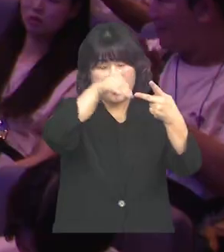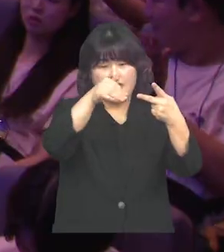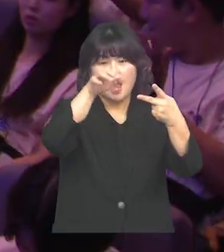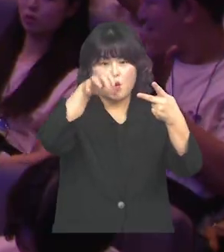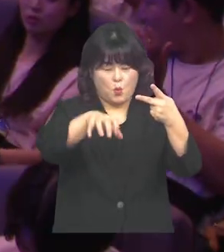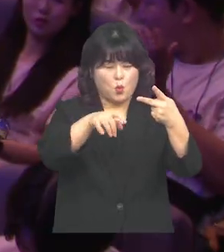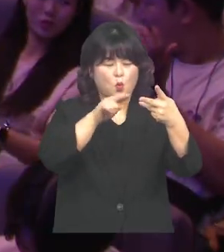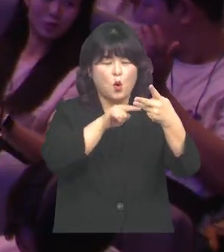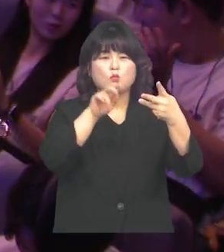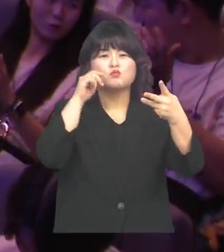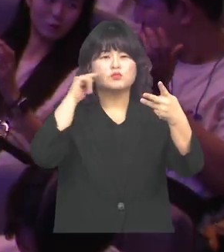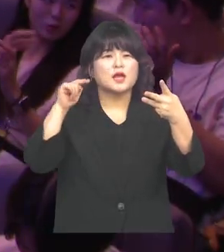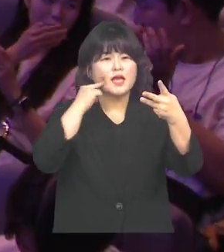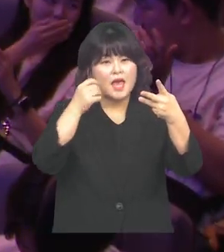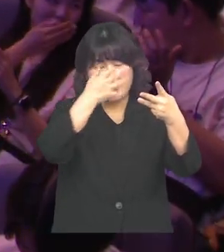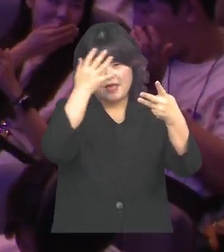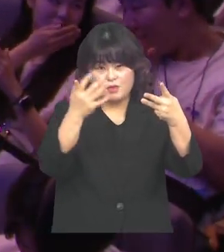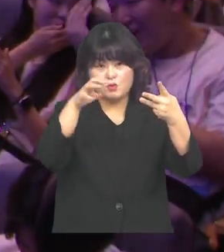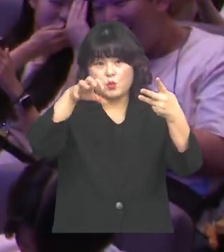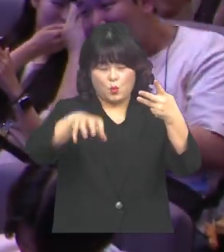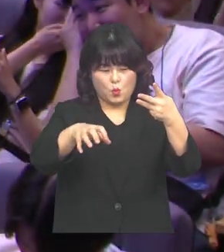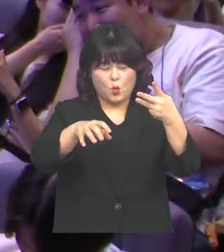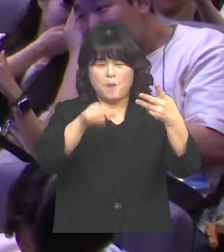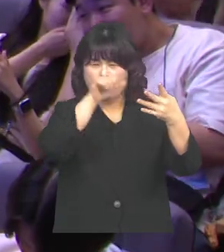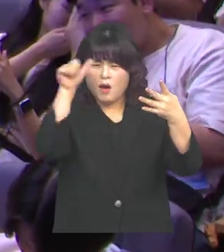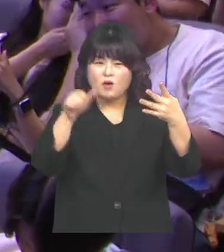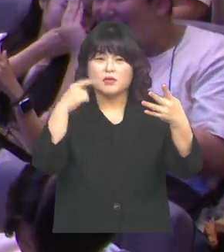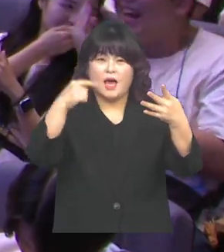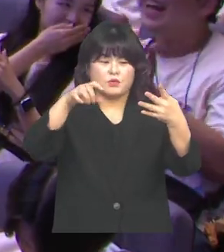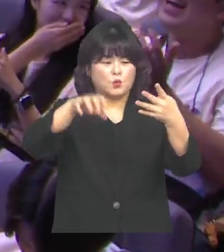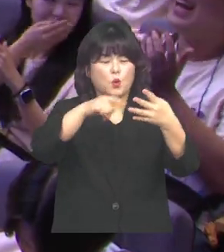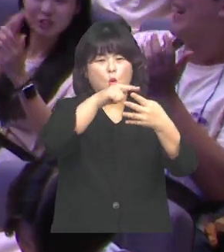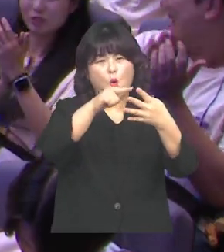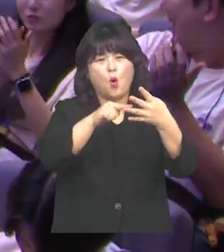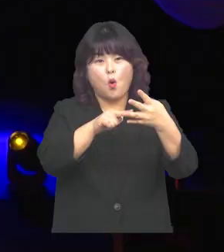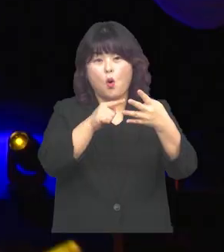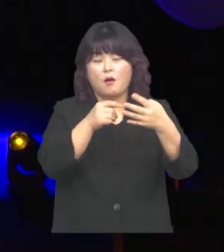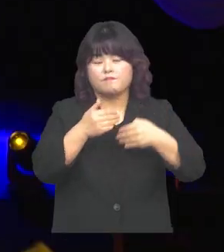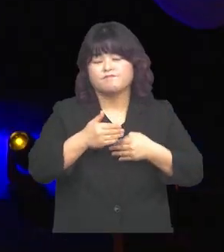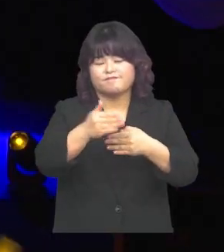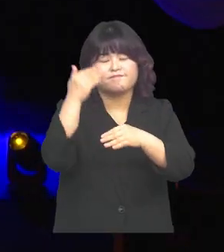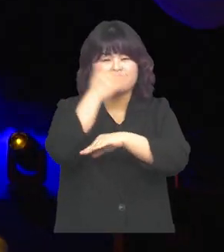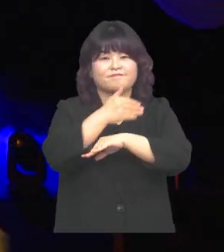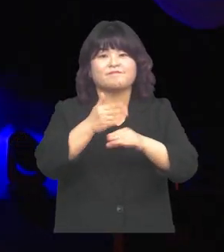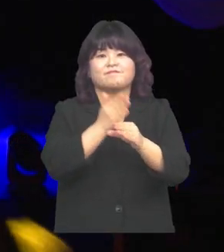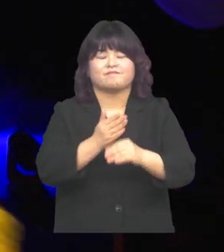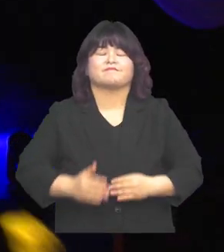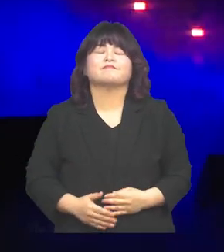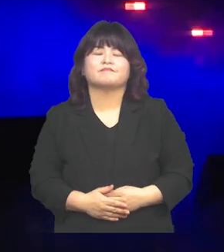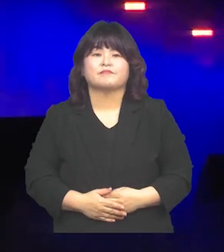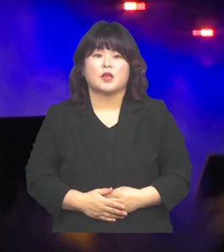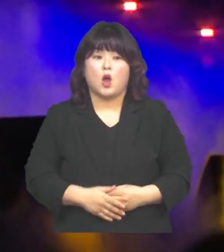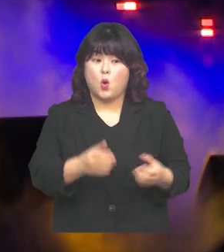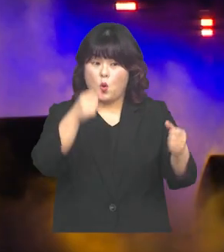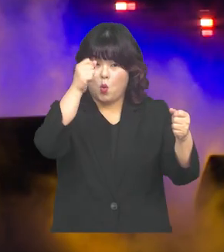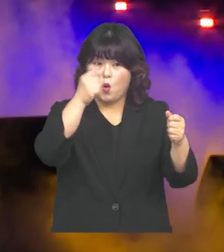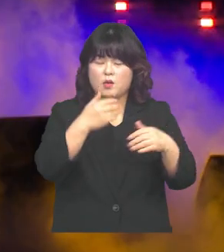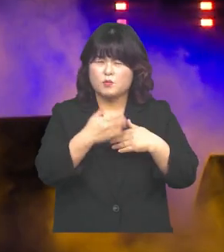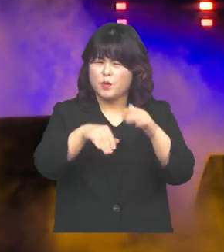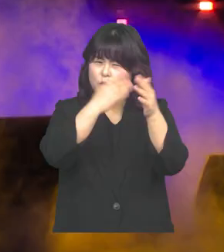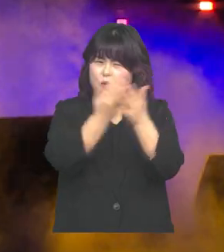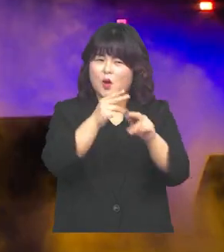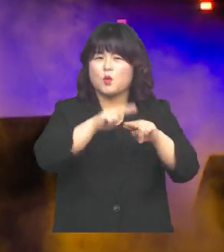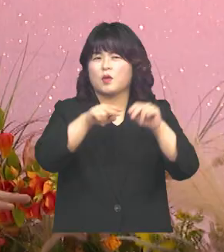처인홀, 용인 문화예술원 마루홀, 용인 치평생학습관 큰허울 마당에서 진행됩니다. 공연은